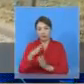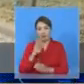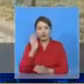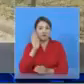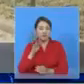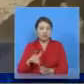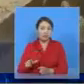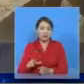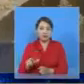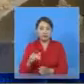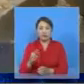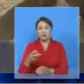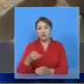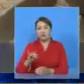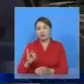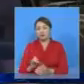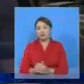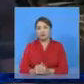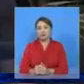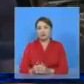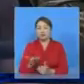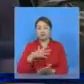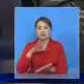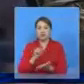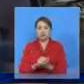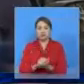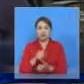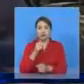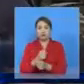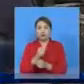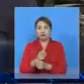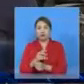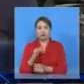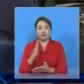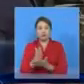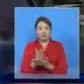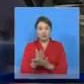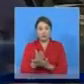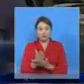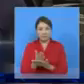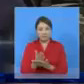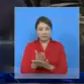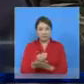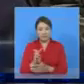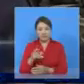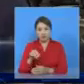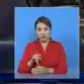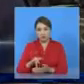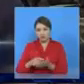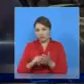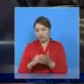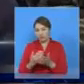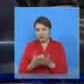водоотвода по проспекту Алии Молдагуловой. Мы занимаемся установками ливневок, именно лотков